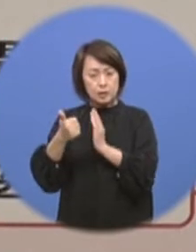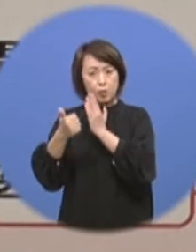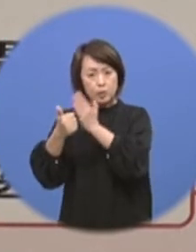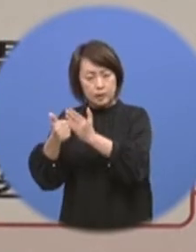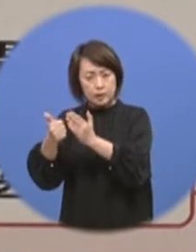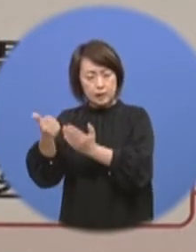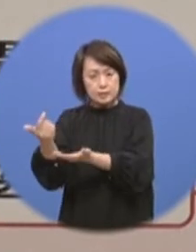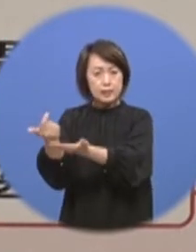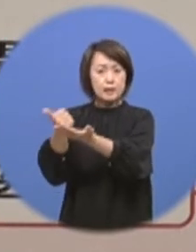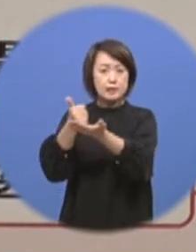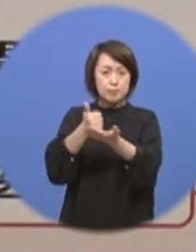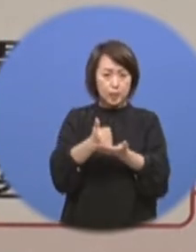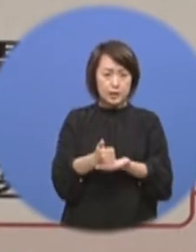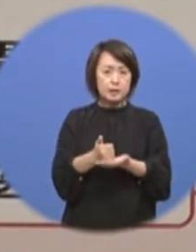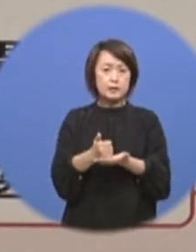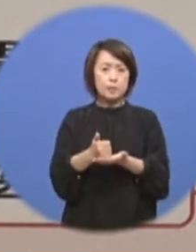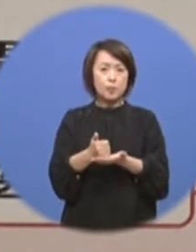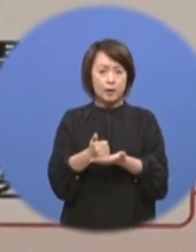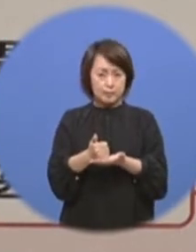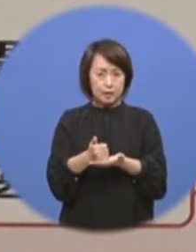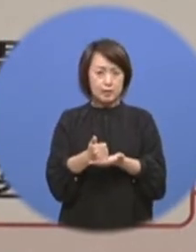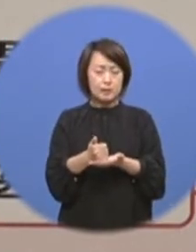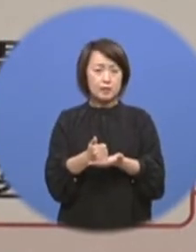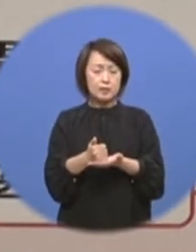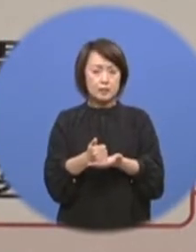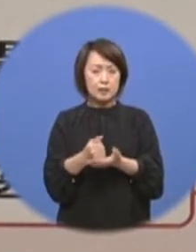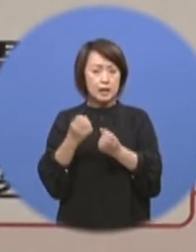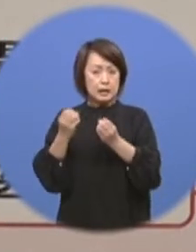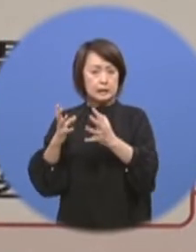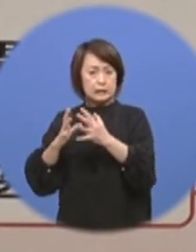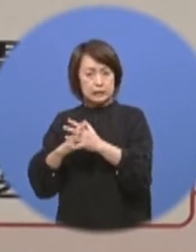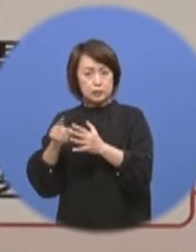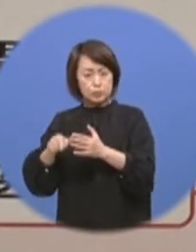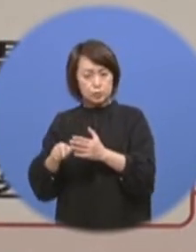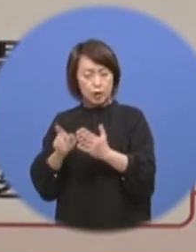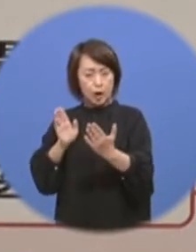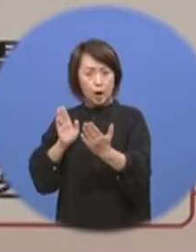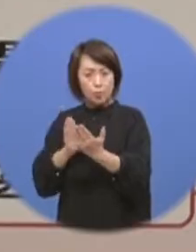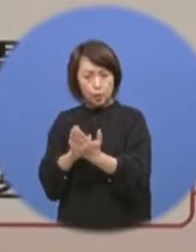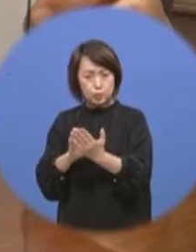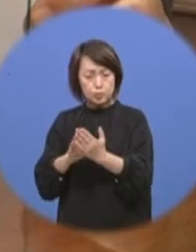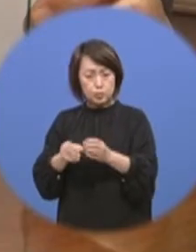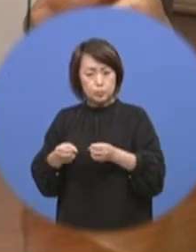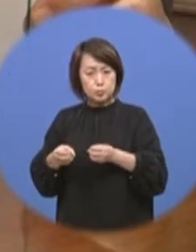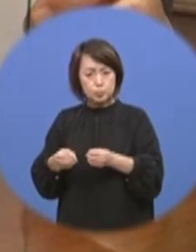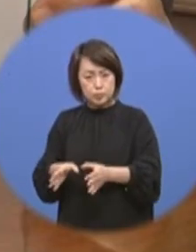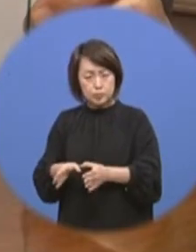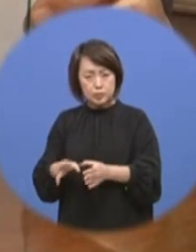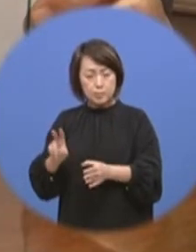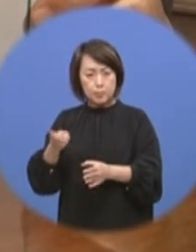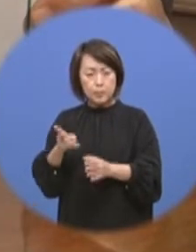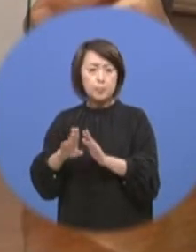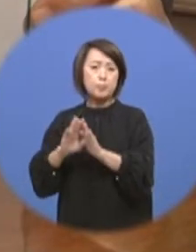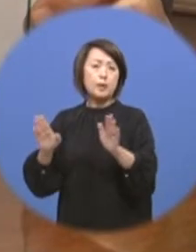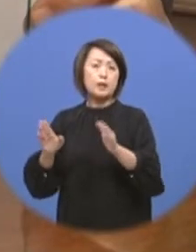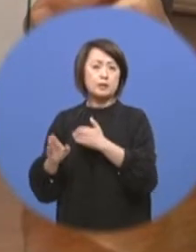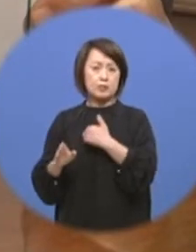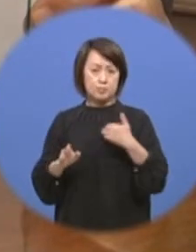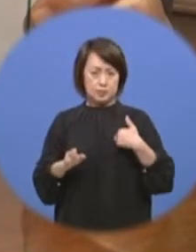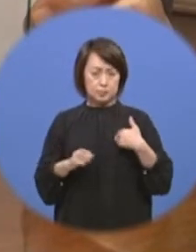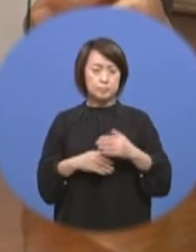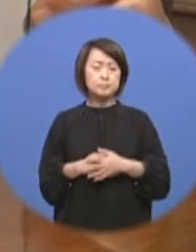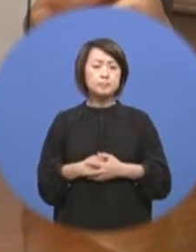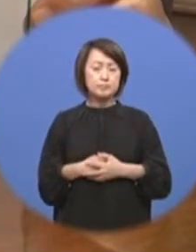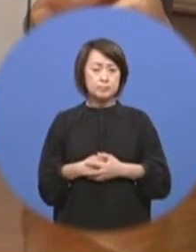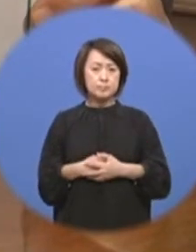さんをお招きしたということで寝具についておまもなく分娩活動が再開されますで